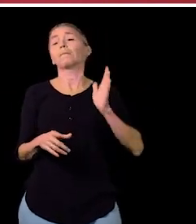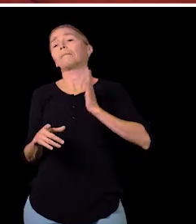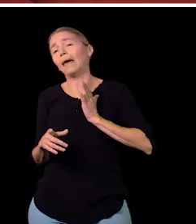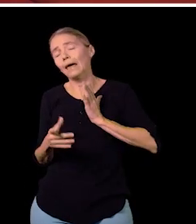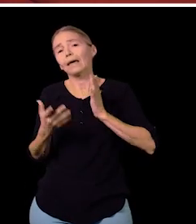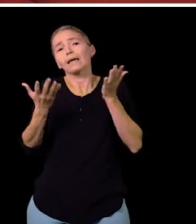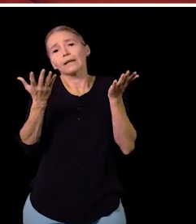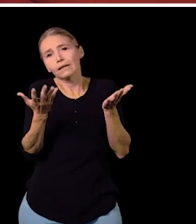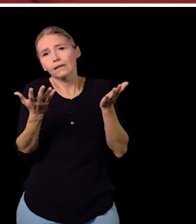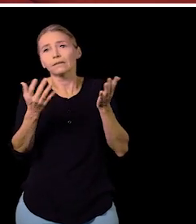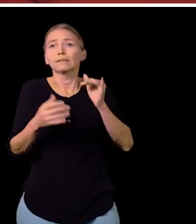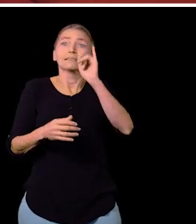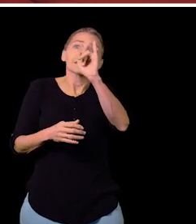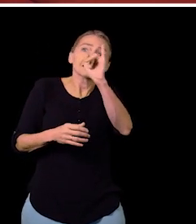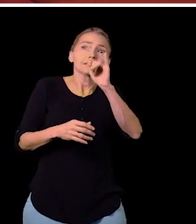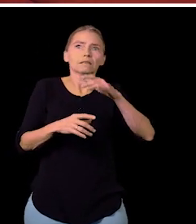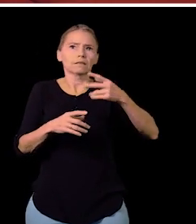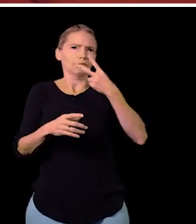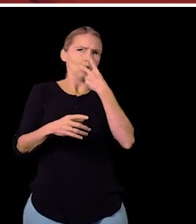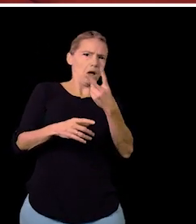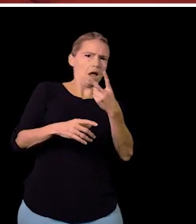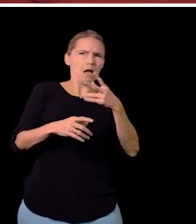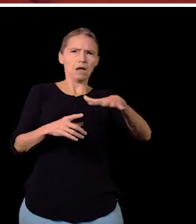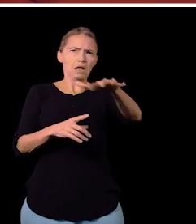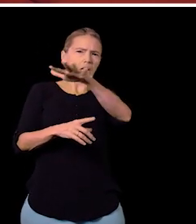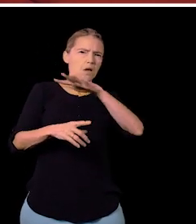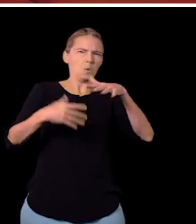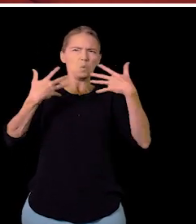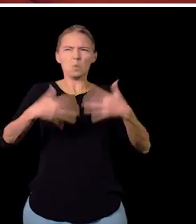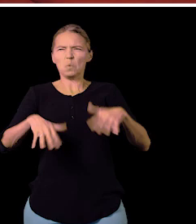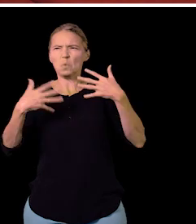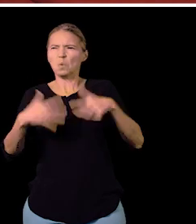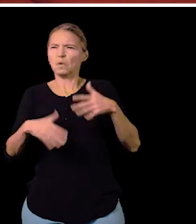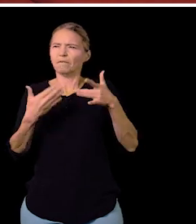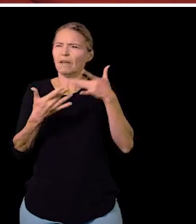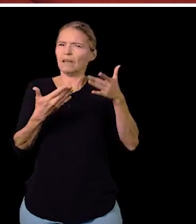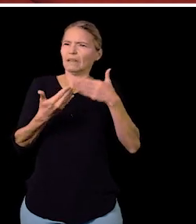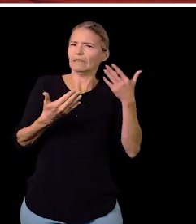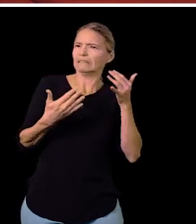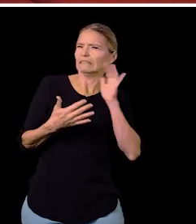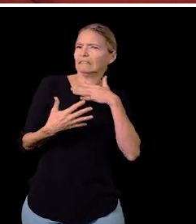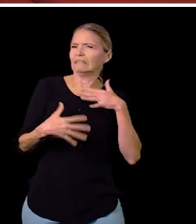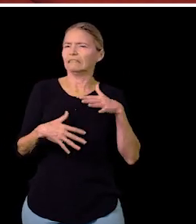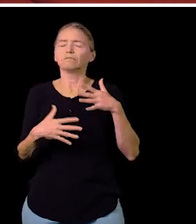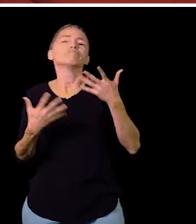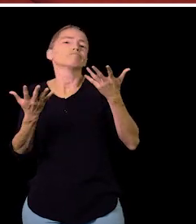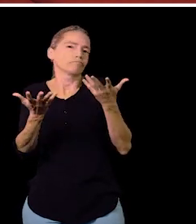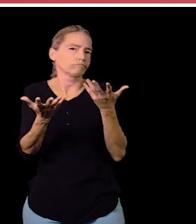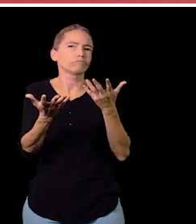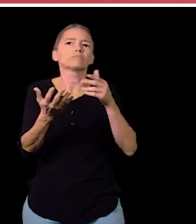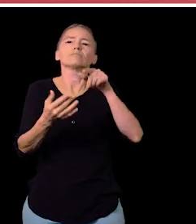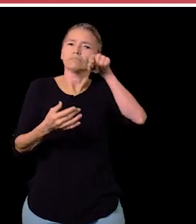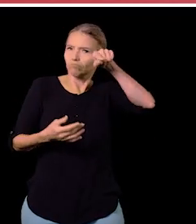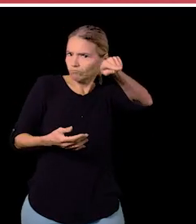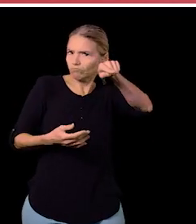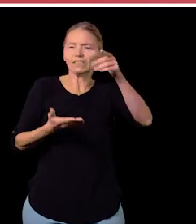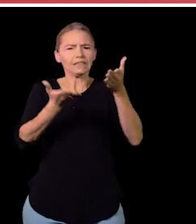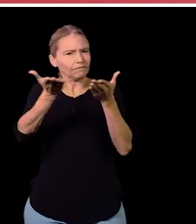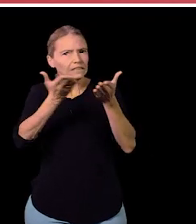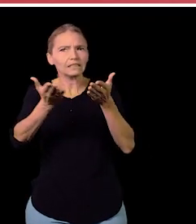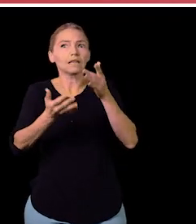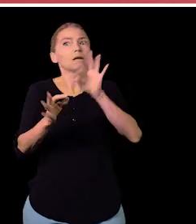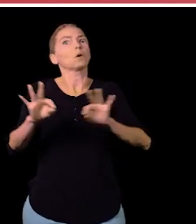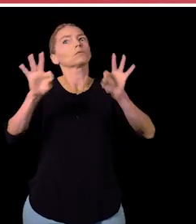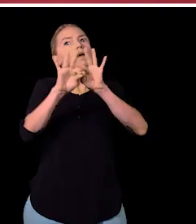quand on est en situation de vulnérabilité, bien, les services que ces organismes-là offrent deviennent encore plus pertinents là, pour les